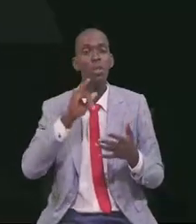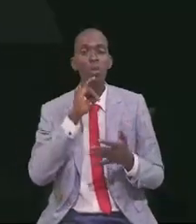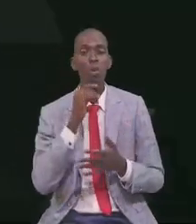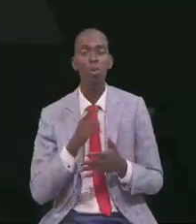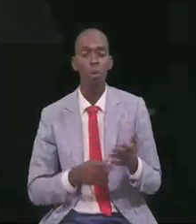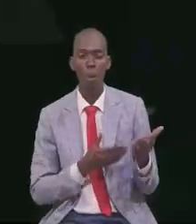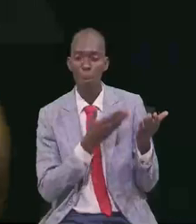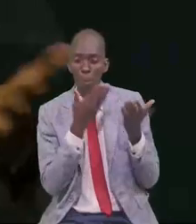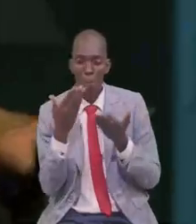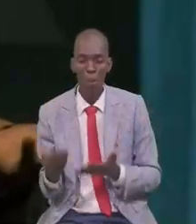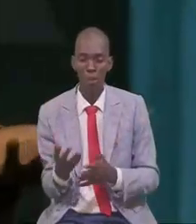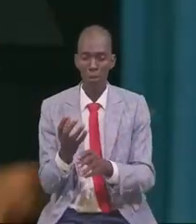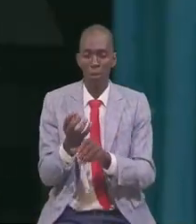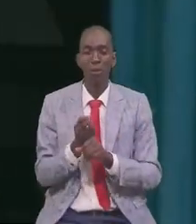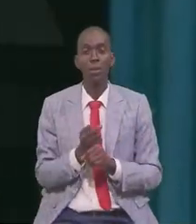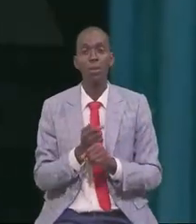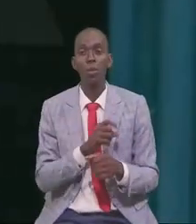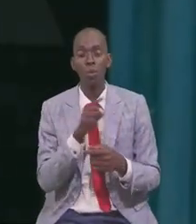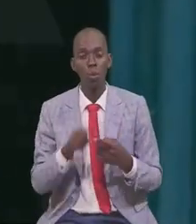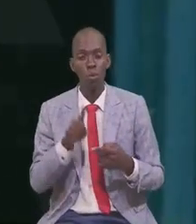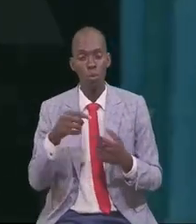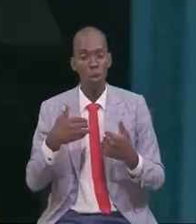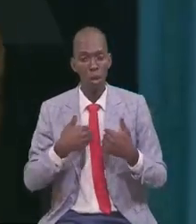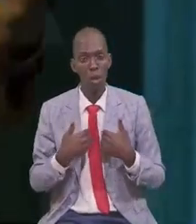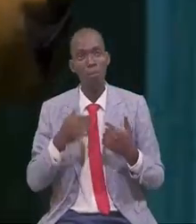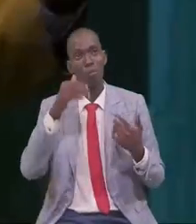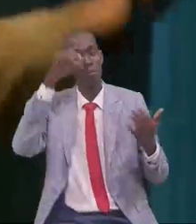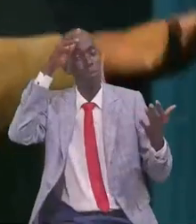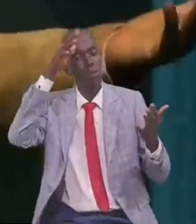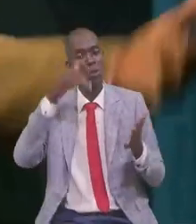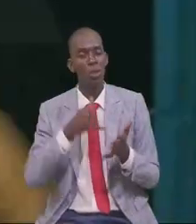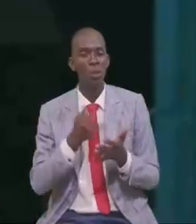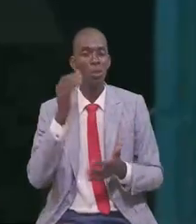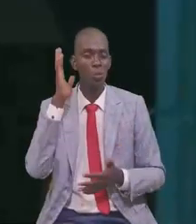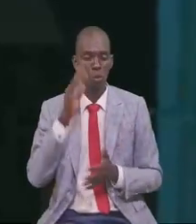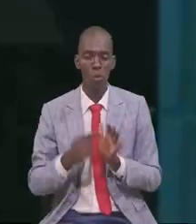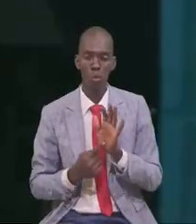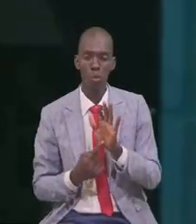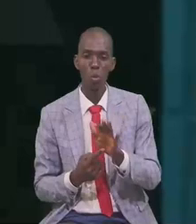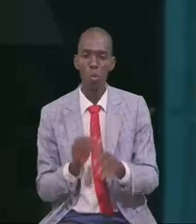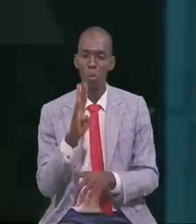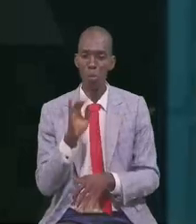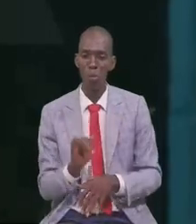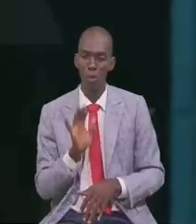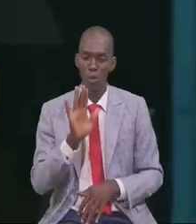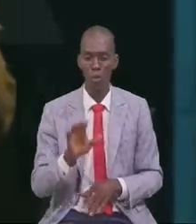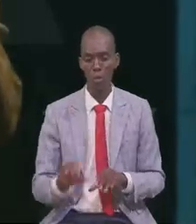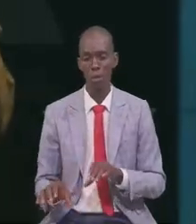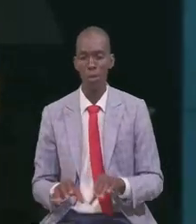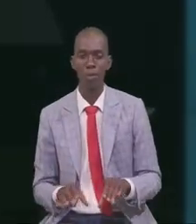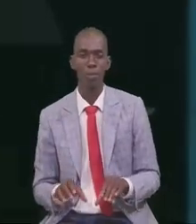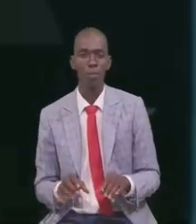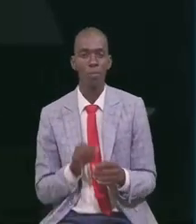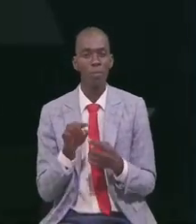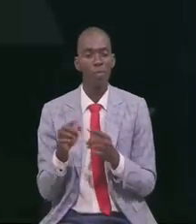la réalisation. Si vous avez une attente, cela va se manifester par votre action. Quand